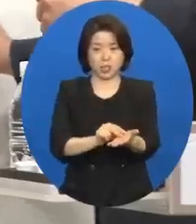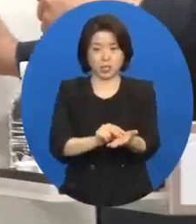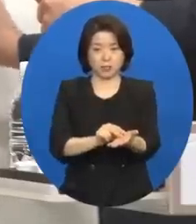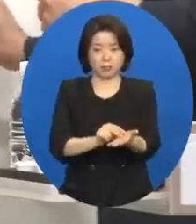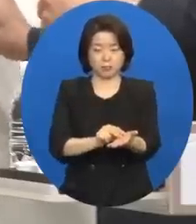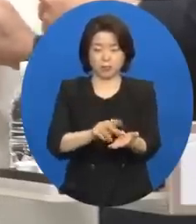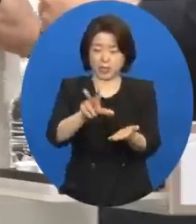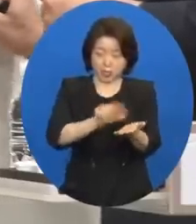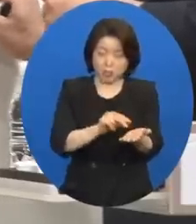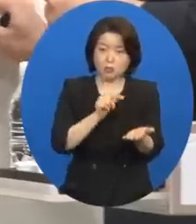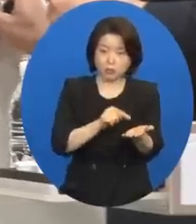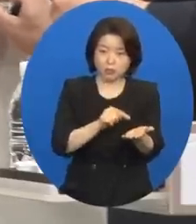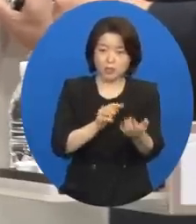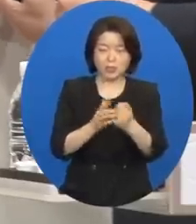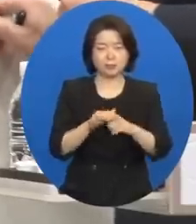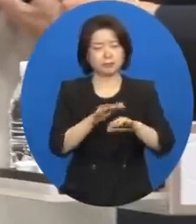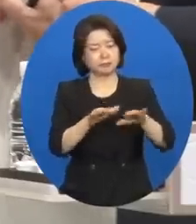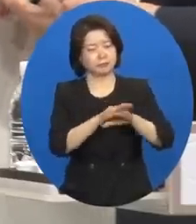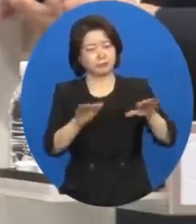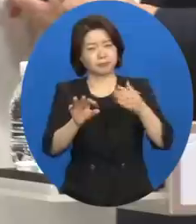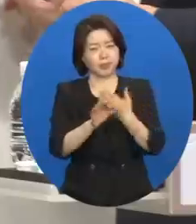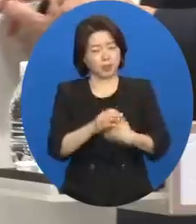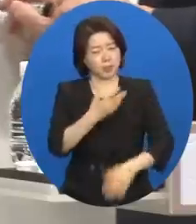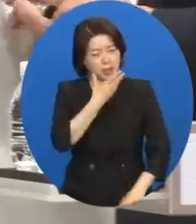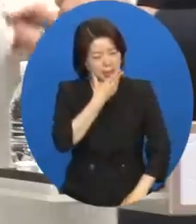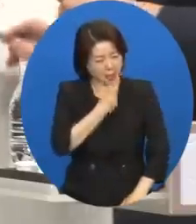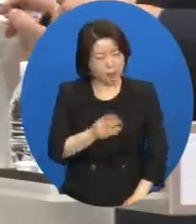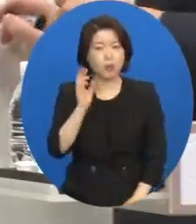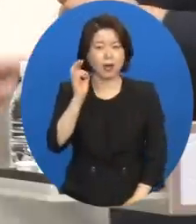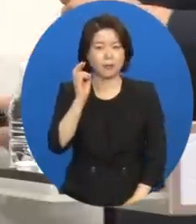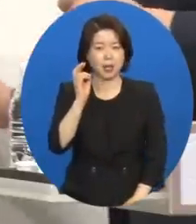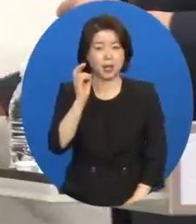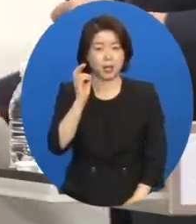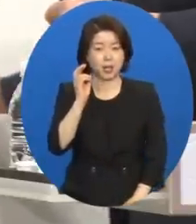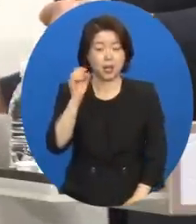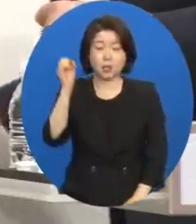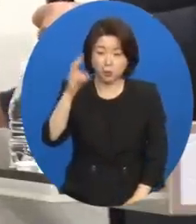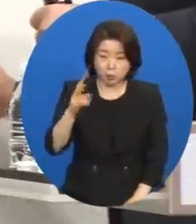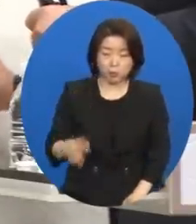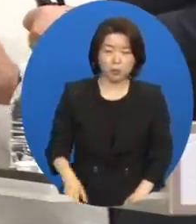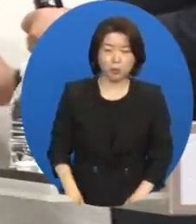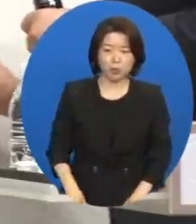이 문제를 해결하면 행복하겠지. 그리고